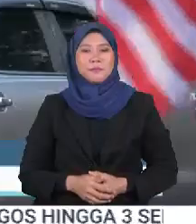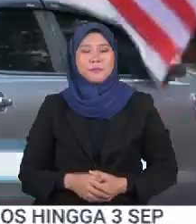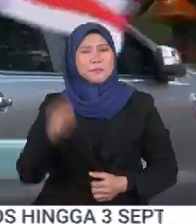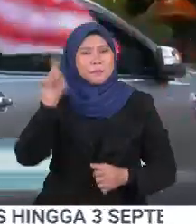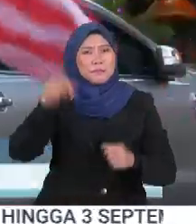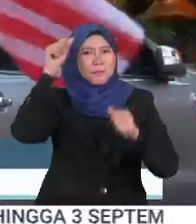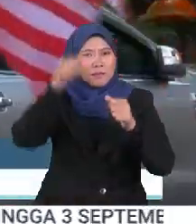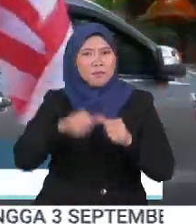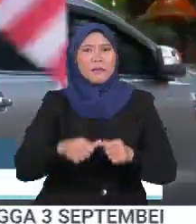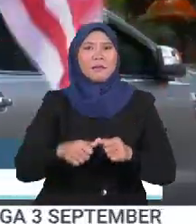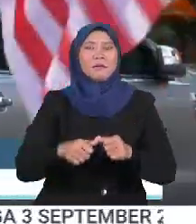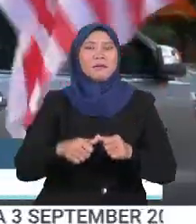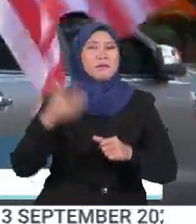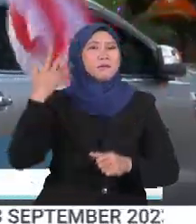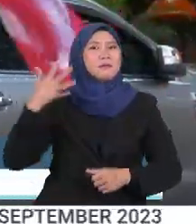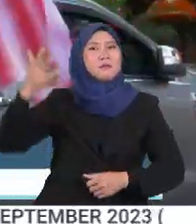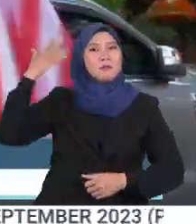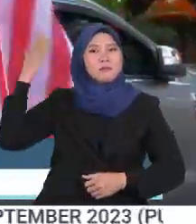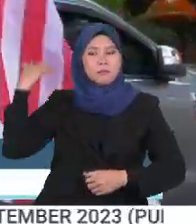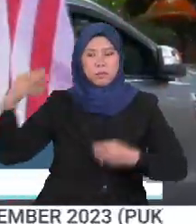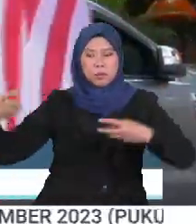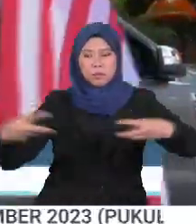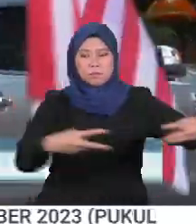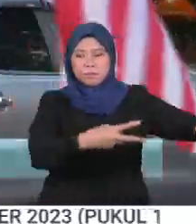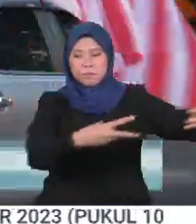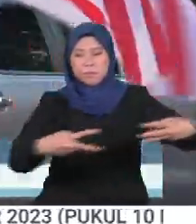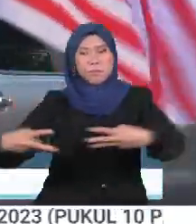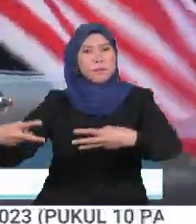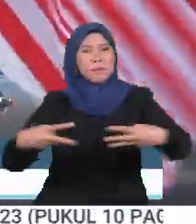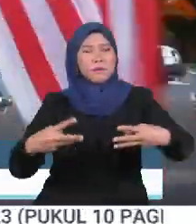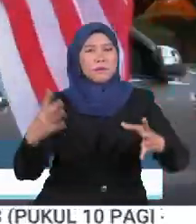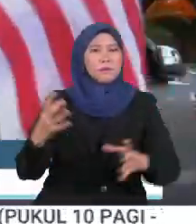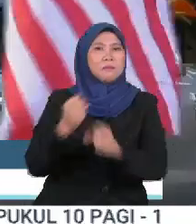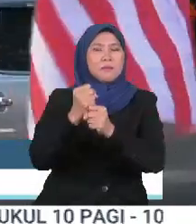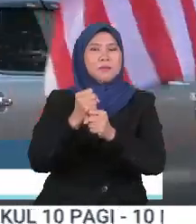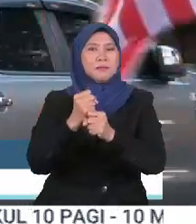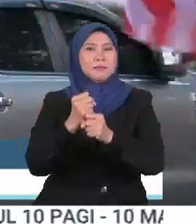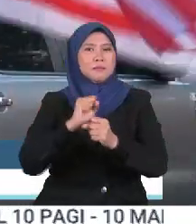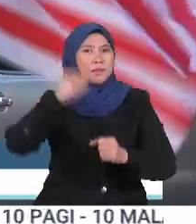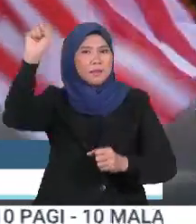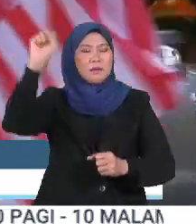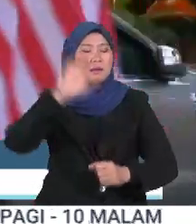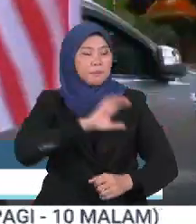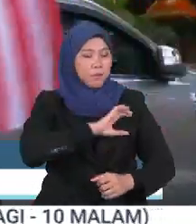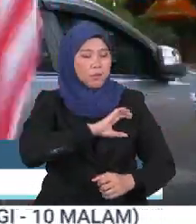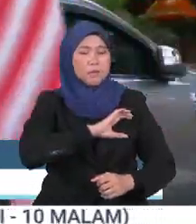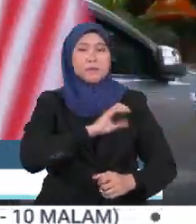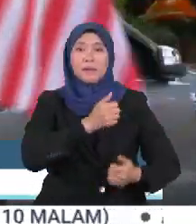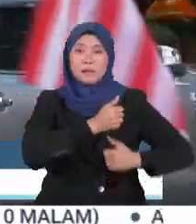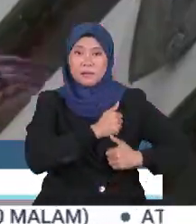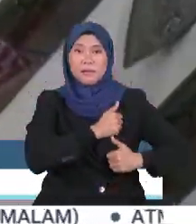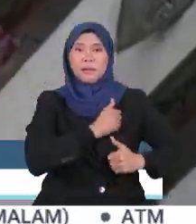Mengingati sejarah-sejarah peperangan waktu dulu ya, untuk mencari kemerdekaan. Polis, tentera yang begitu kerja